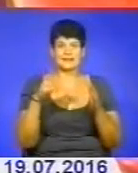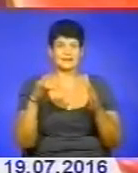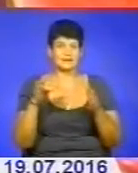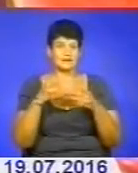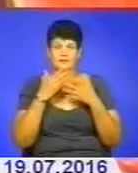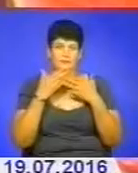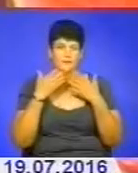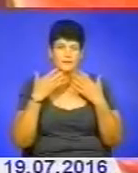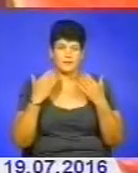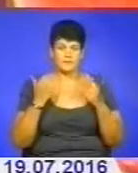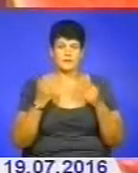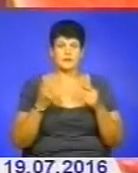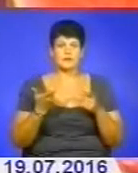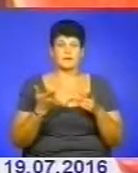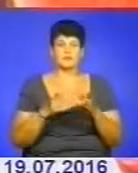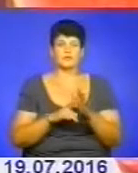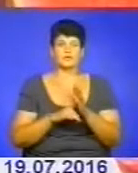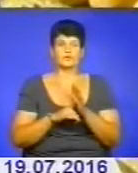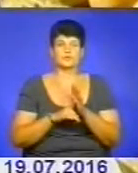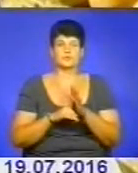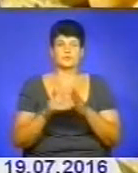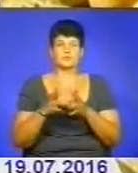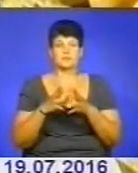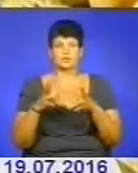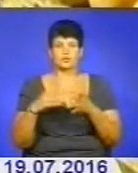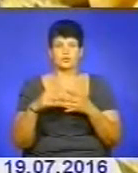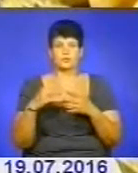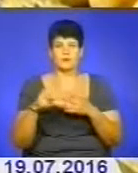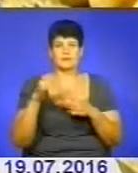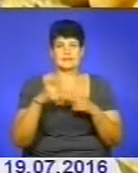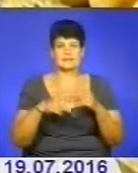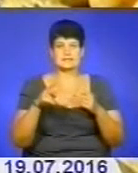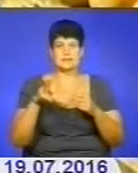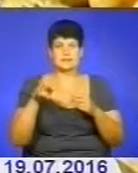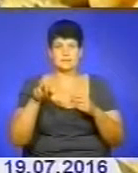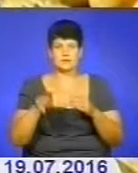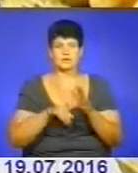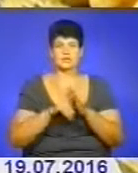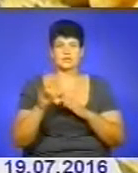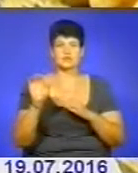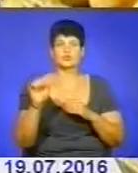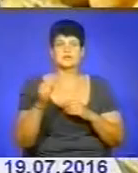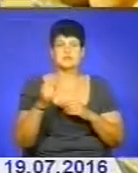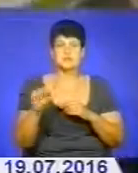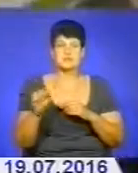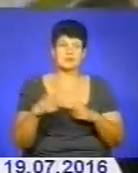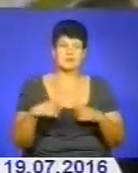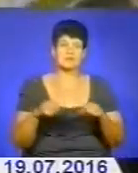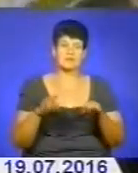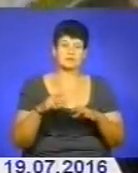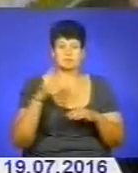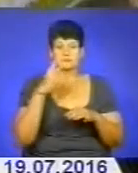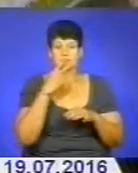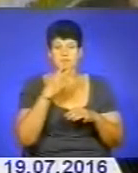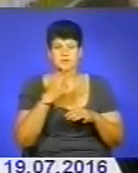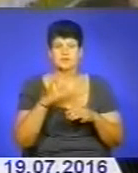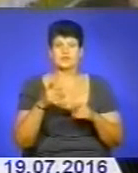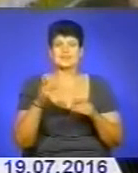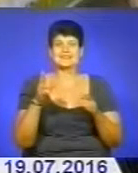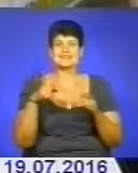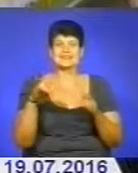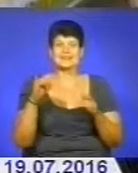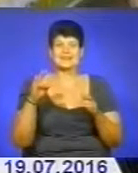Побувавши на центральному міському ринку та на ринку товариства «Віп-маркет», що на вулиці Шептицького, ми побачили, що особливого попиту на